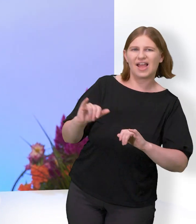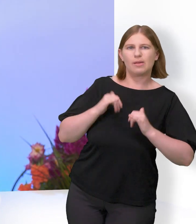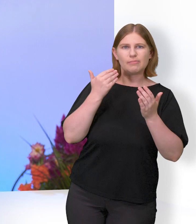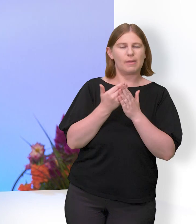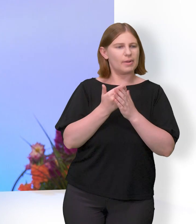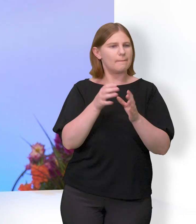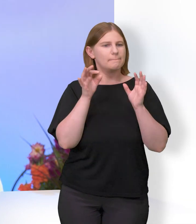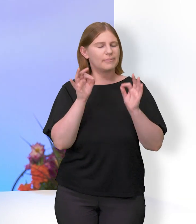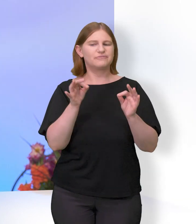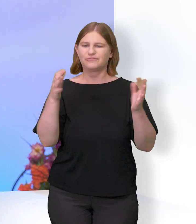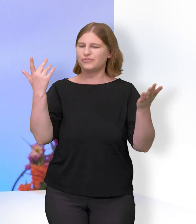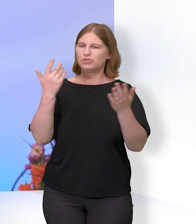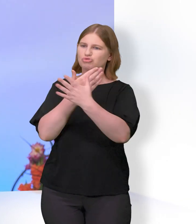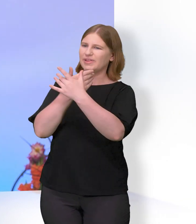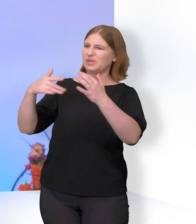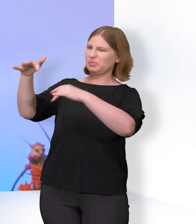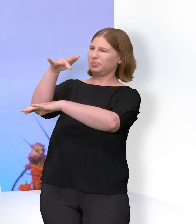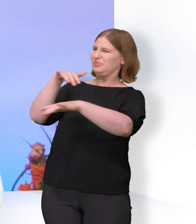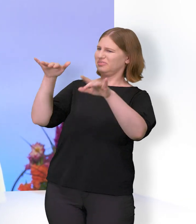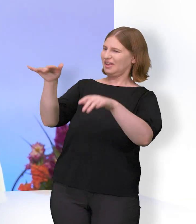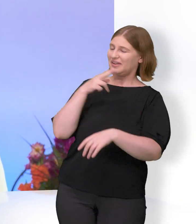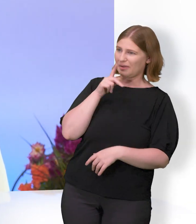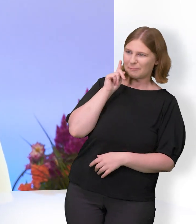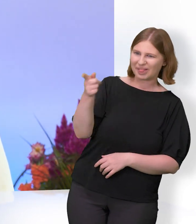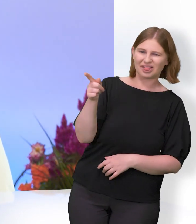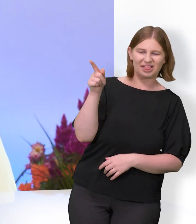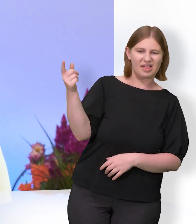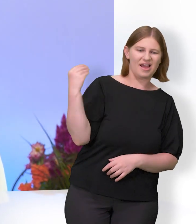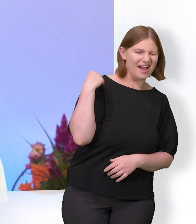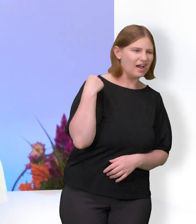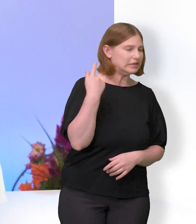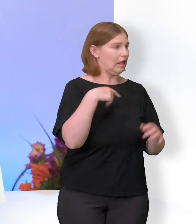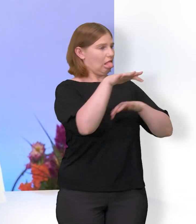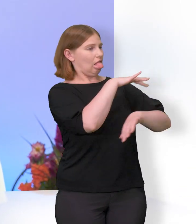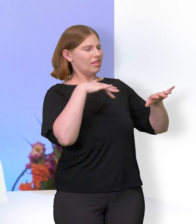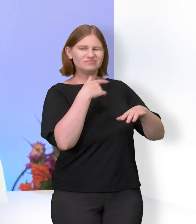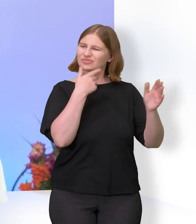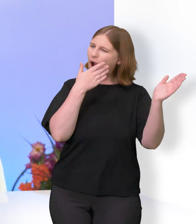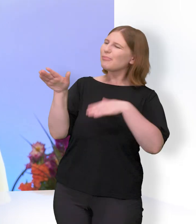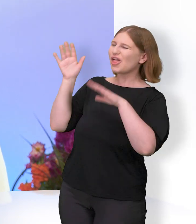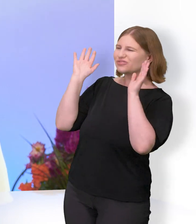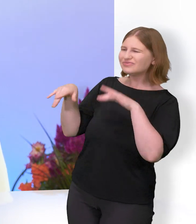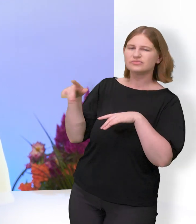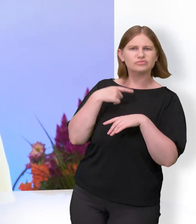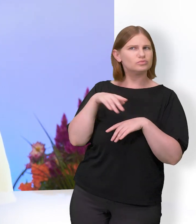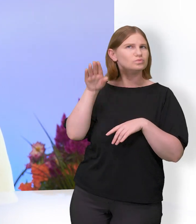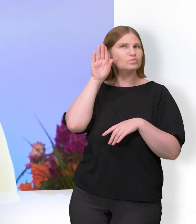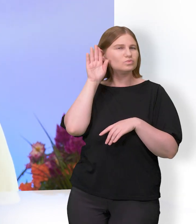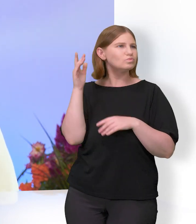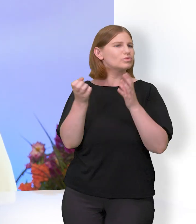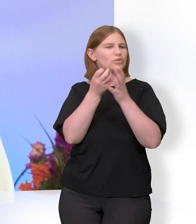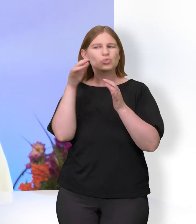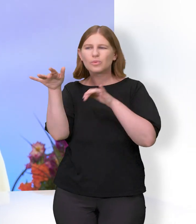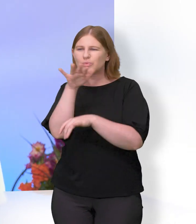Beispiel plötzlich ein Schmetterling um mich herum tanzt, einlädt, mich ablenken zu lassen, zu lauschen, mich